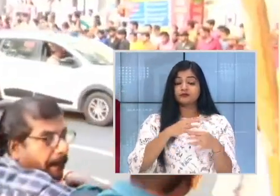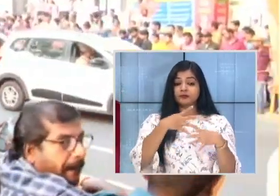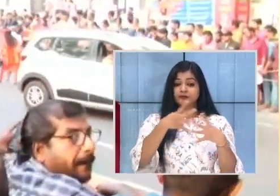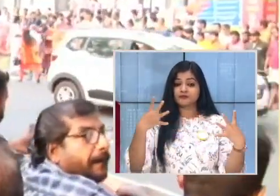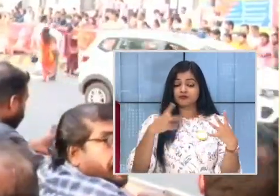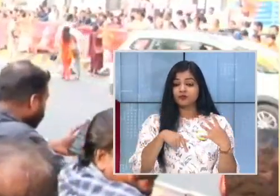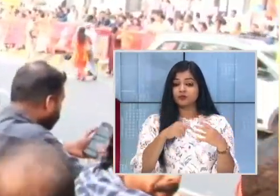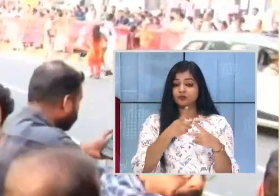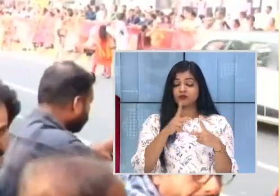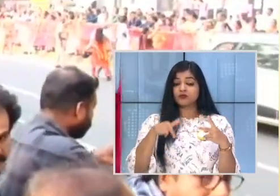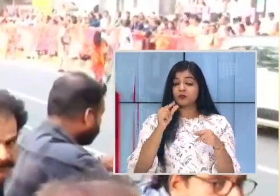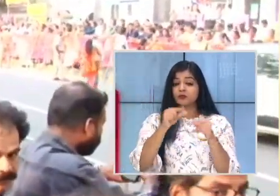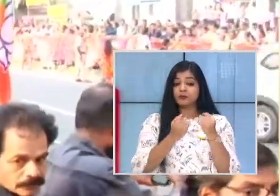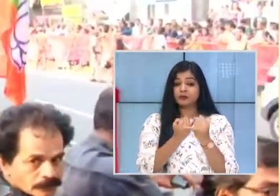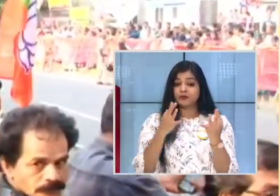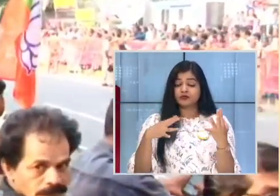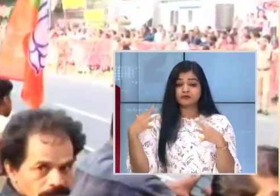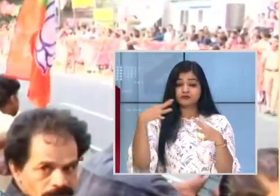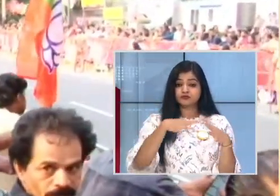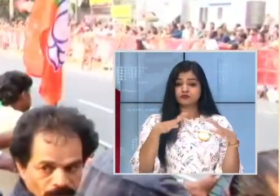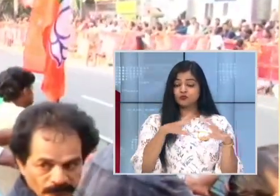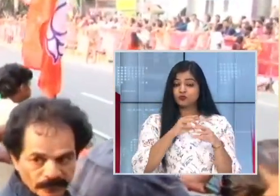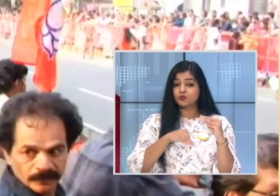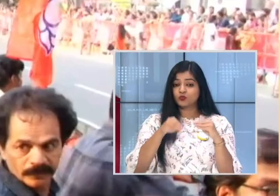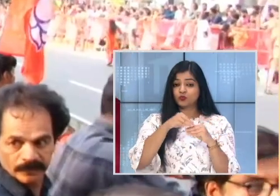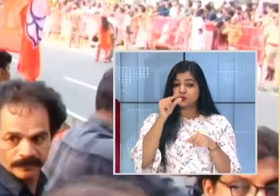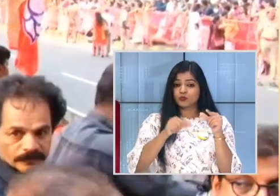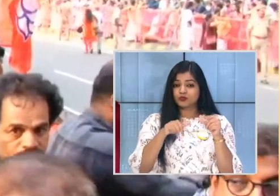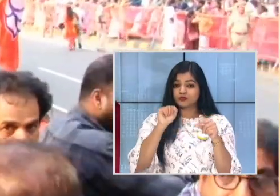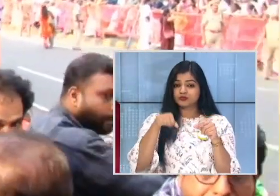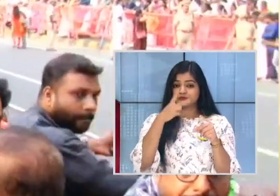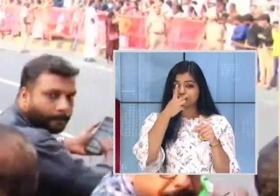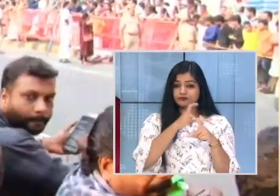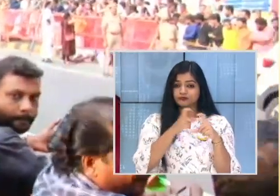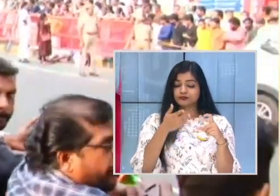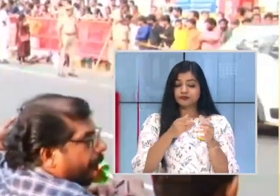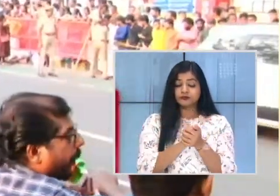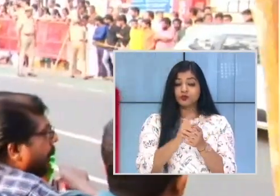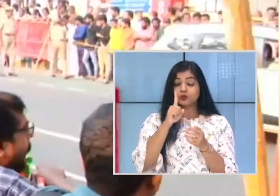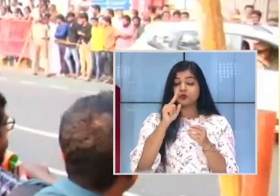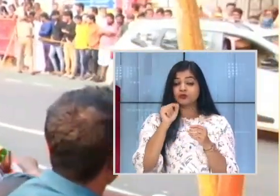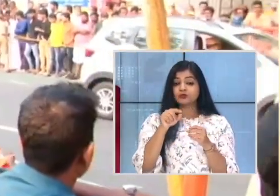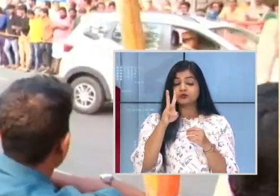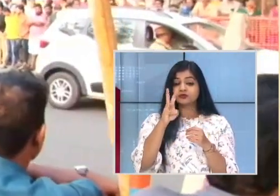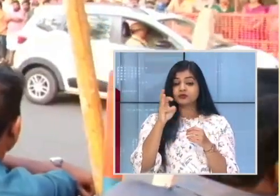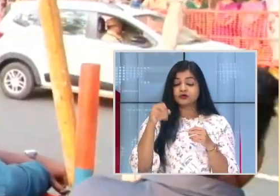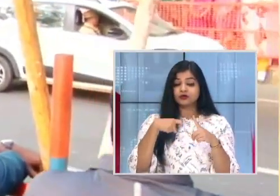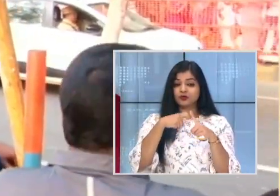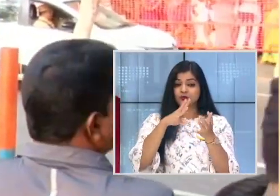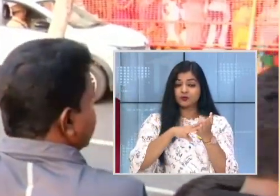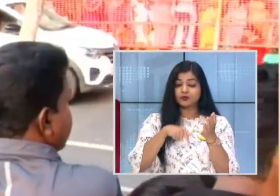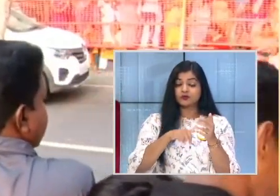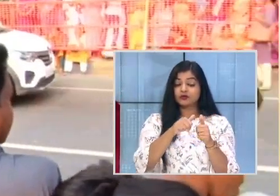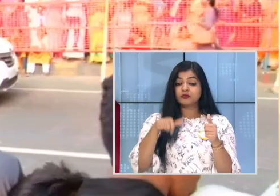ബാരിക്കേഡിന്റെ ഇരുവശവുമായി ആളുകൾ തിങ്ങി നിറഞ്ഞിരിക്കുന്നു എന്നുള്ളത് നമുക്ക് കൃത്യമായിട്ട് മനസ്സിലാക്കാൻ കഴിയുന്നുണ്ട്. 1.25 കിലോമീറ്ററാണ് ഈ റോഡ് ഷോ,